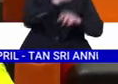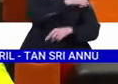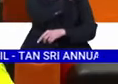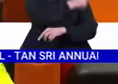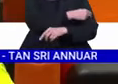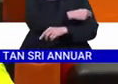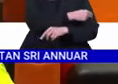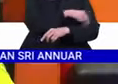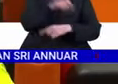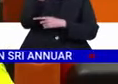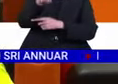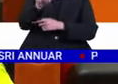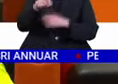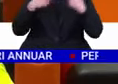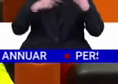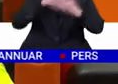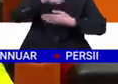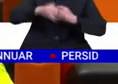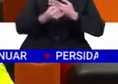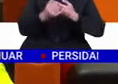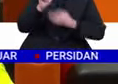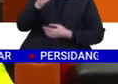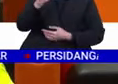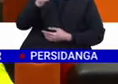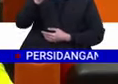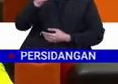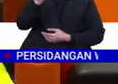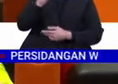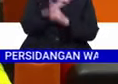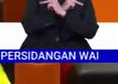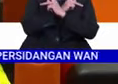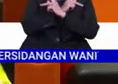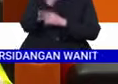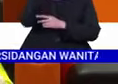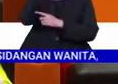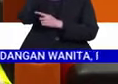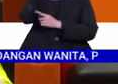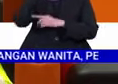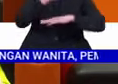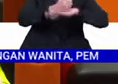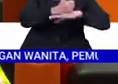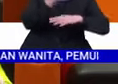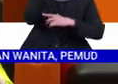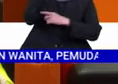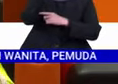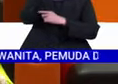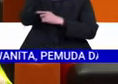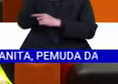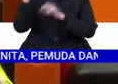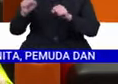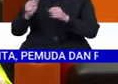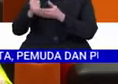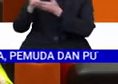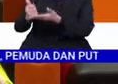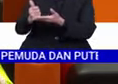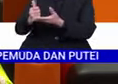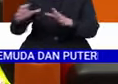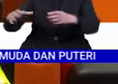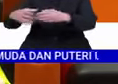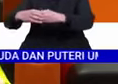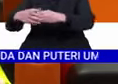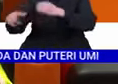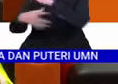untuk mengajarkanku apa Jangan juga sih ini kerana ianya membantu Eh kamu kepada ago lowongan mereka